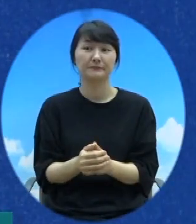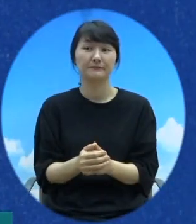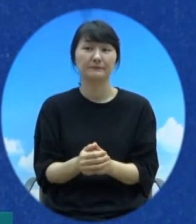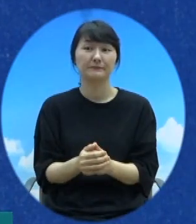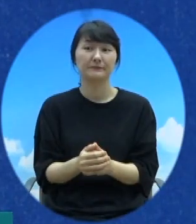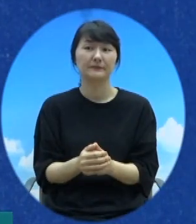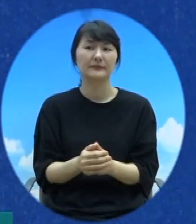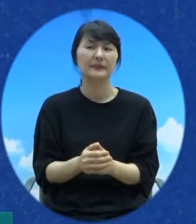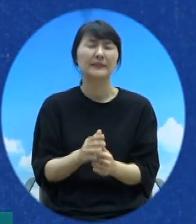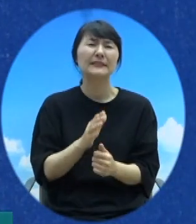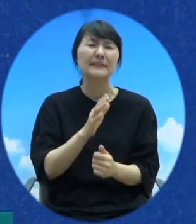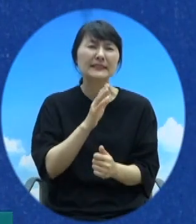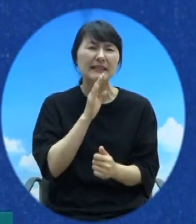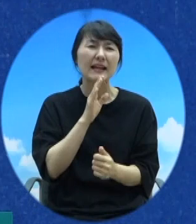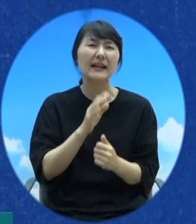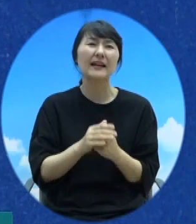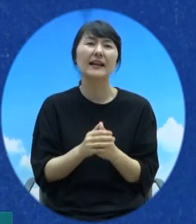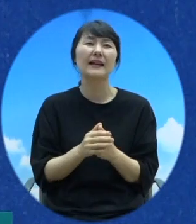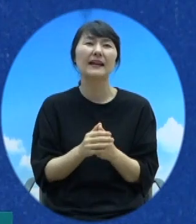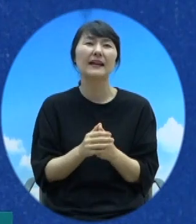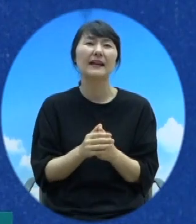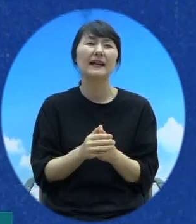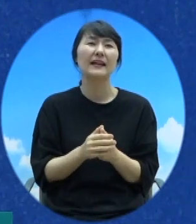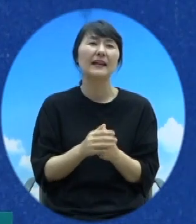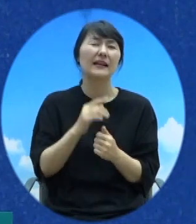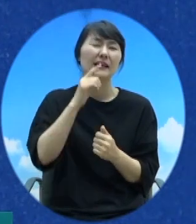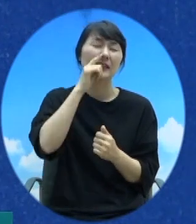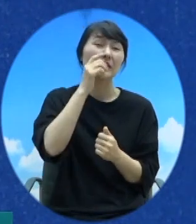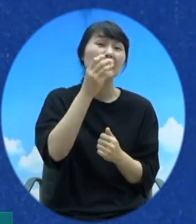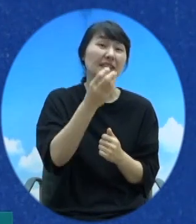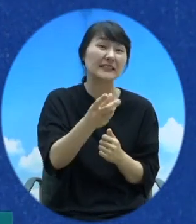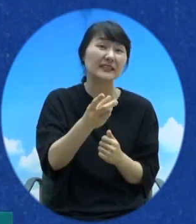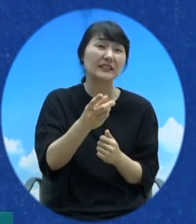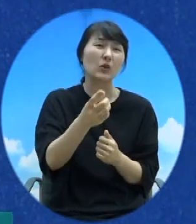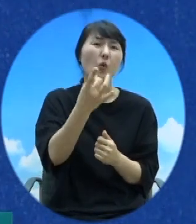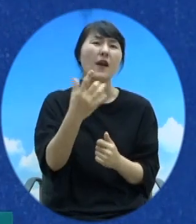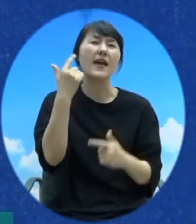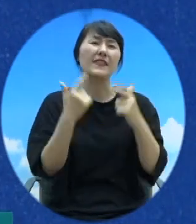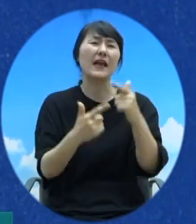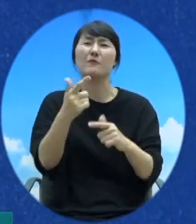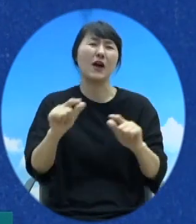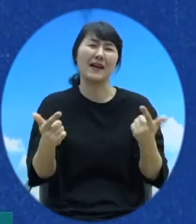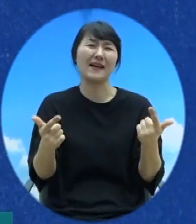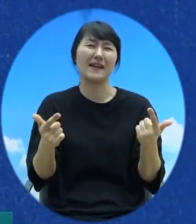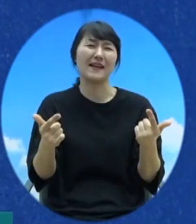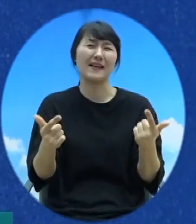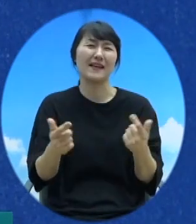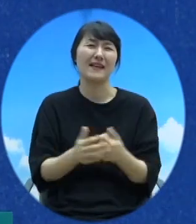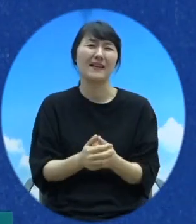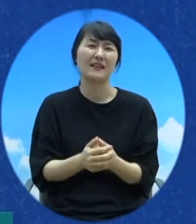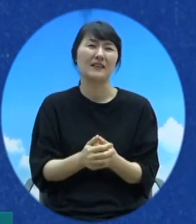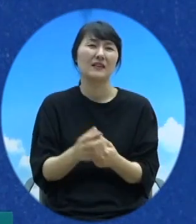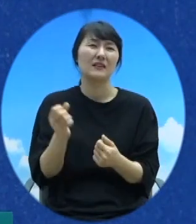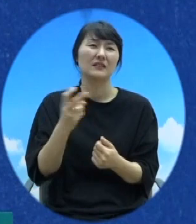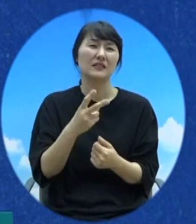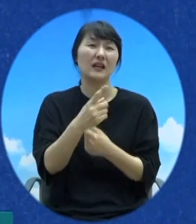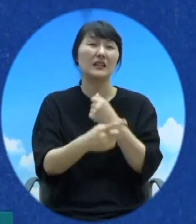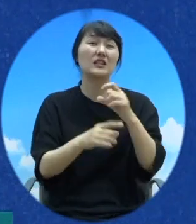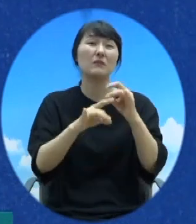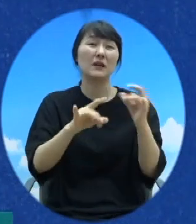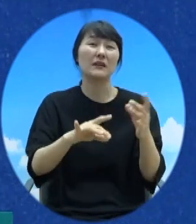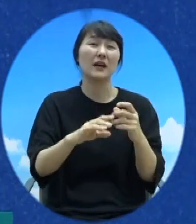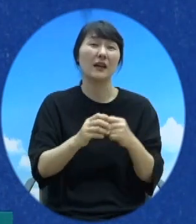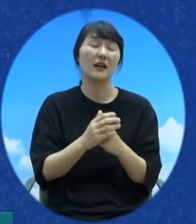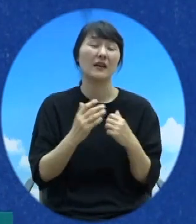사실 실제 하는 겨자씨는 나무가 아닙니다. 그냥 1년생